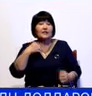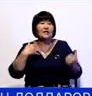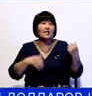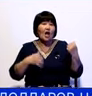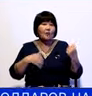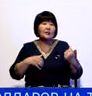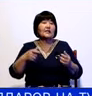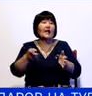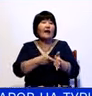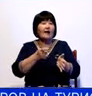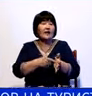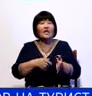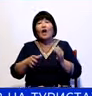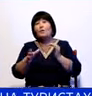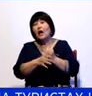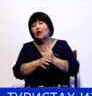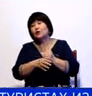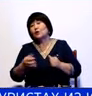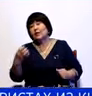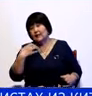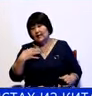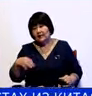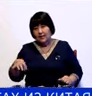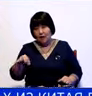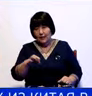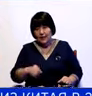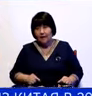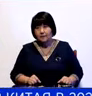Жамбылской, Карагандинской, Мангыстауской, Кызылординской областей.